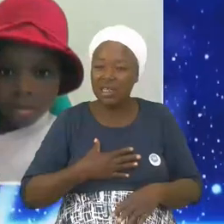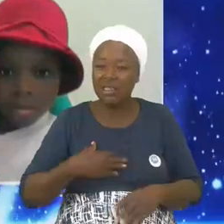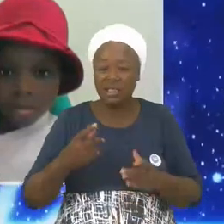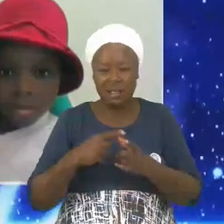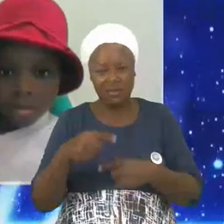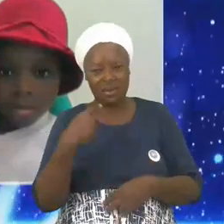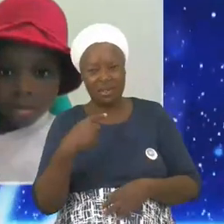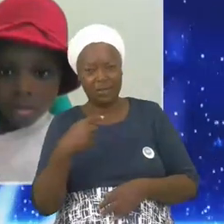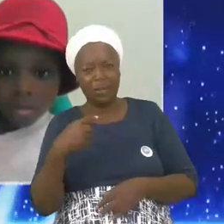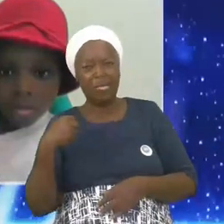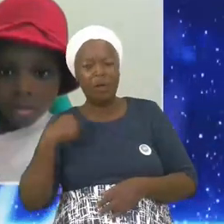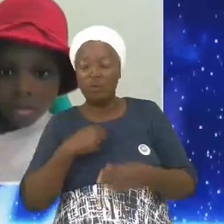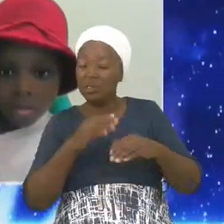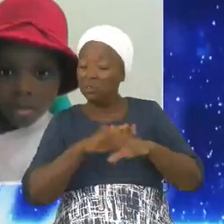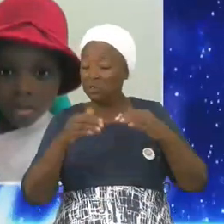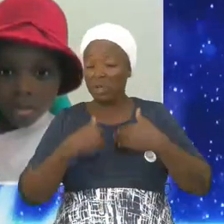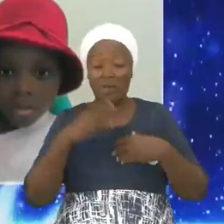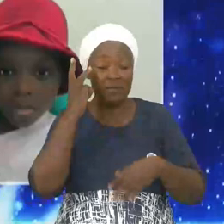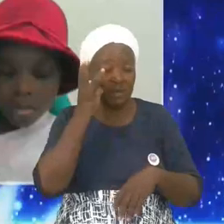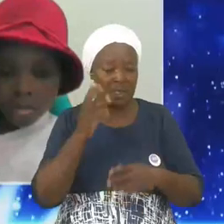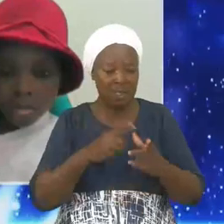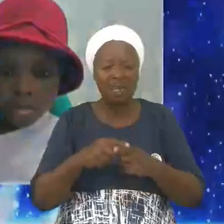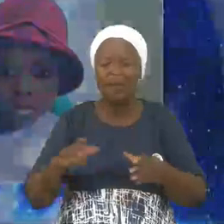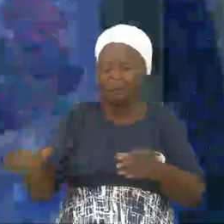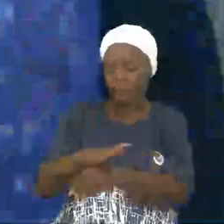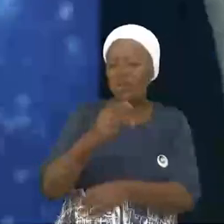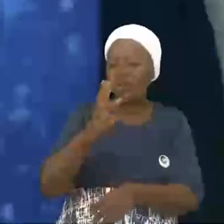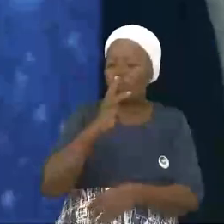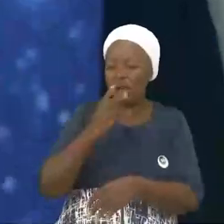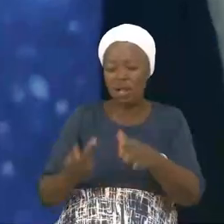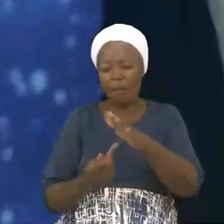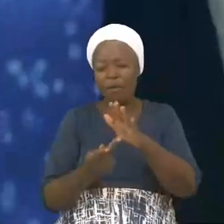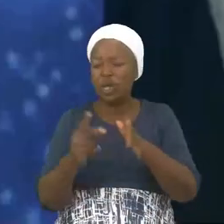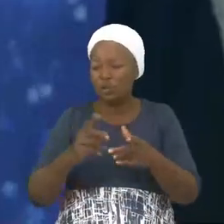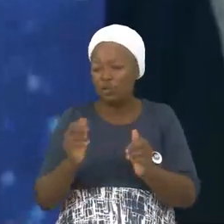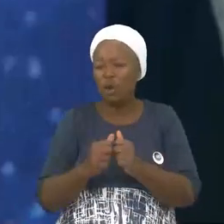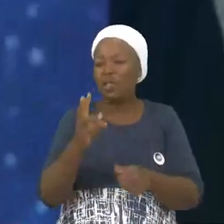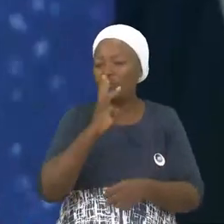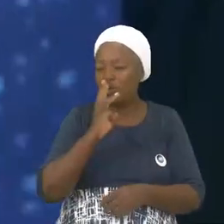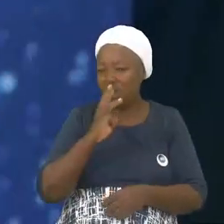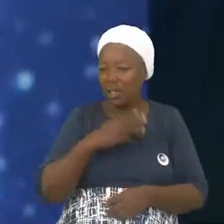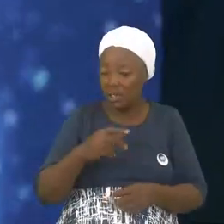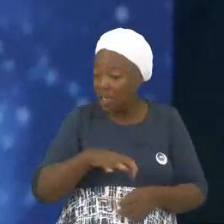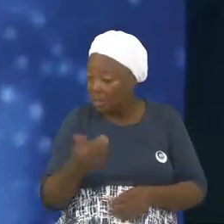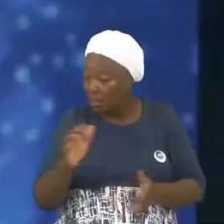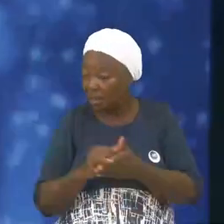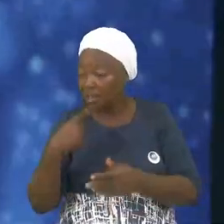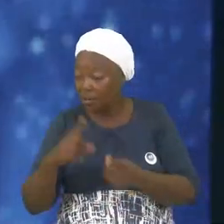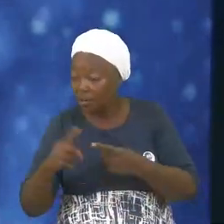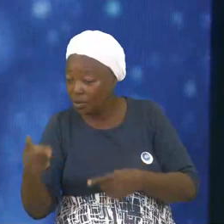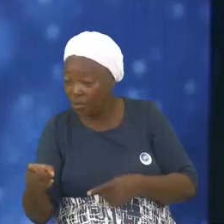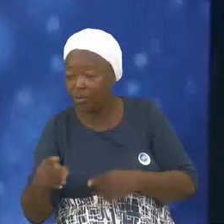dans ta vie est terminée. Et tu dis, oh, nous n'avons plus de vin. Il dit, remplis les